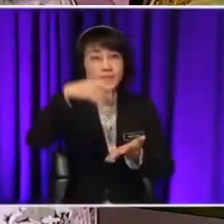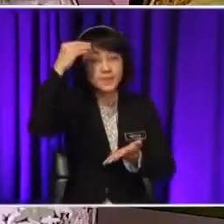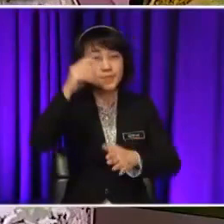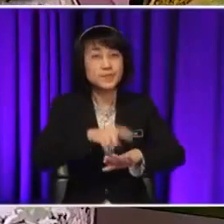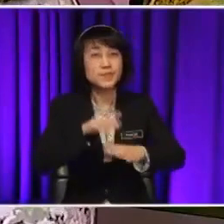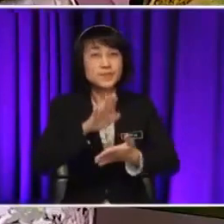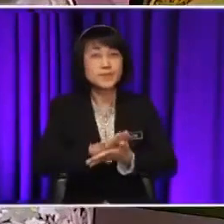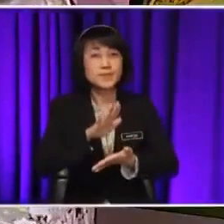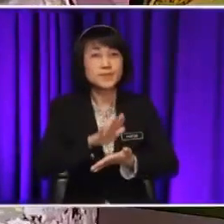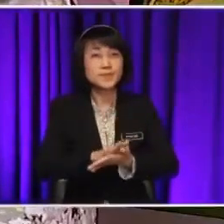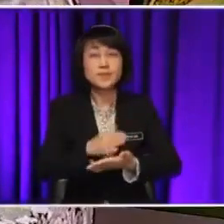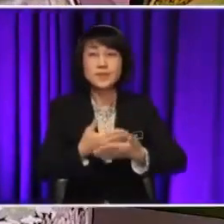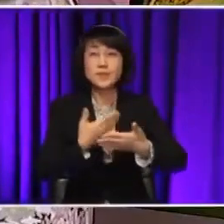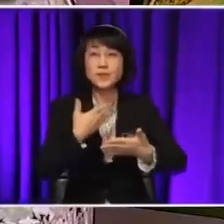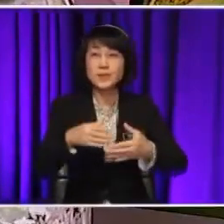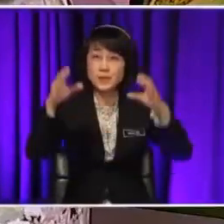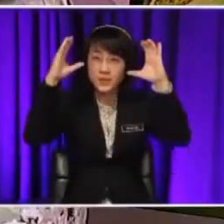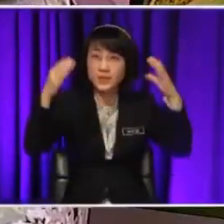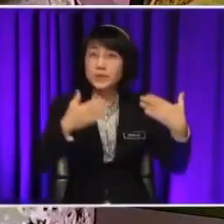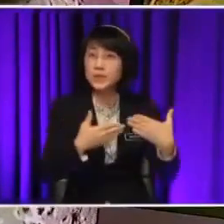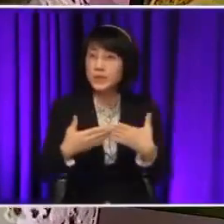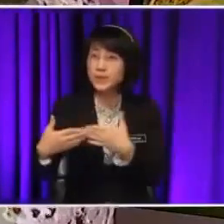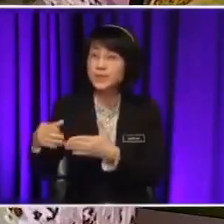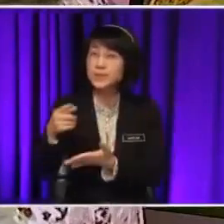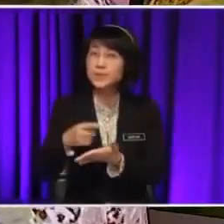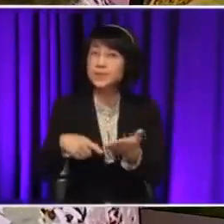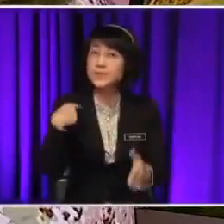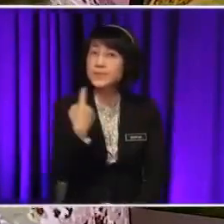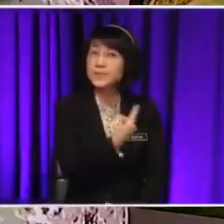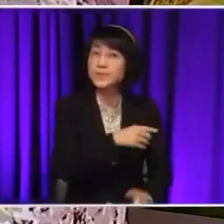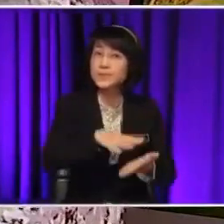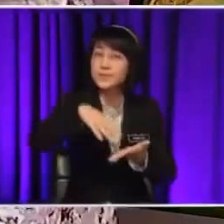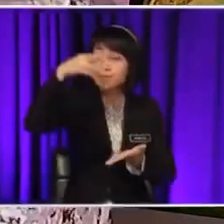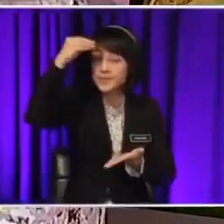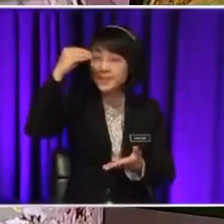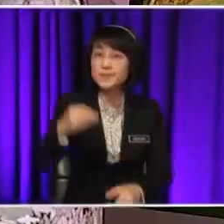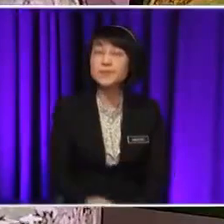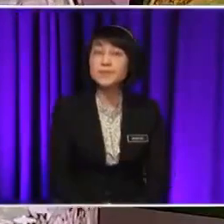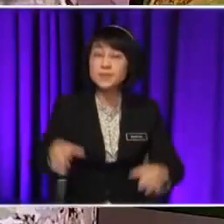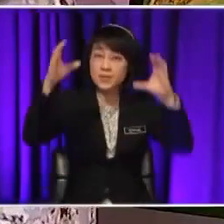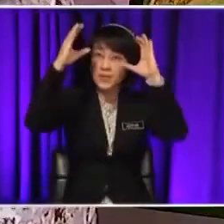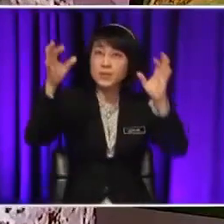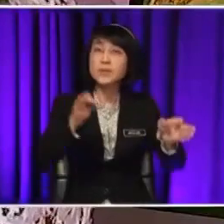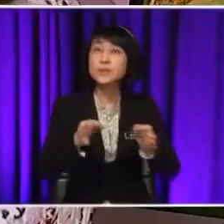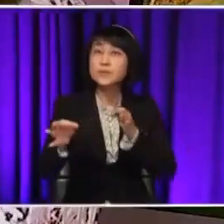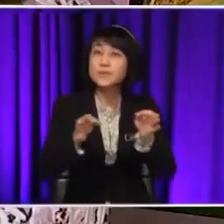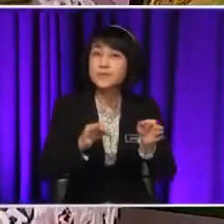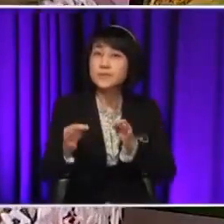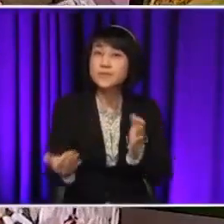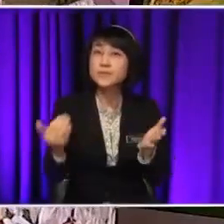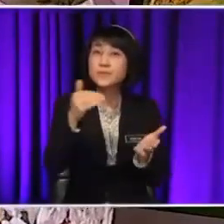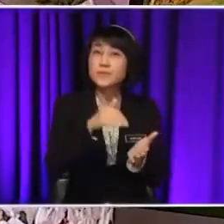cikgu berterus dengan apa yang kita dah belajar, cikgu suka untuk terangkan sekali lagi apakah